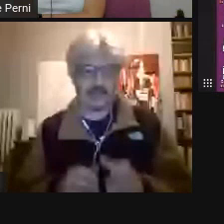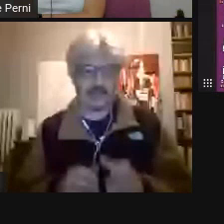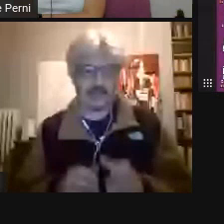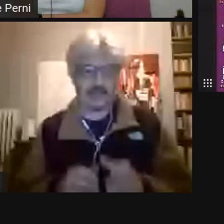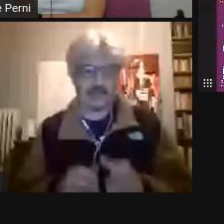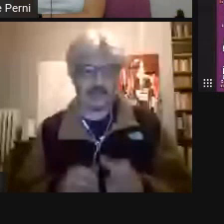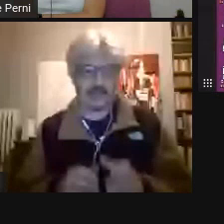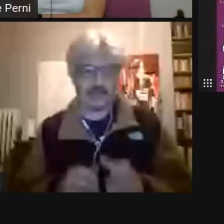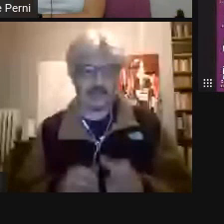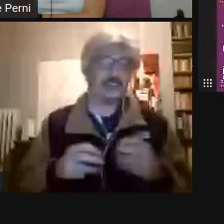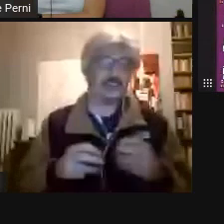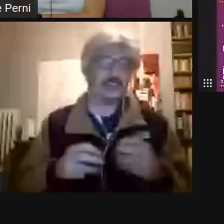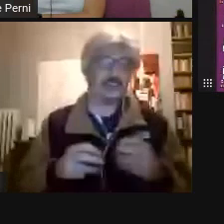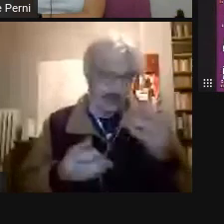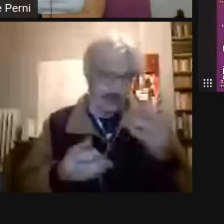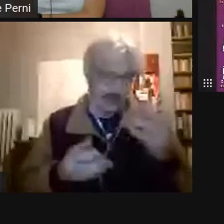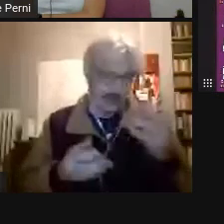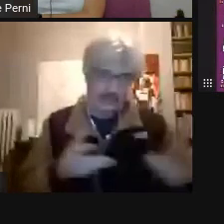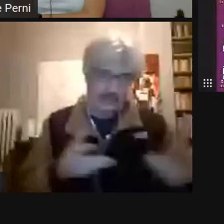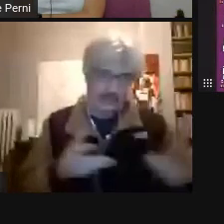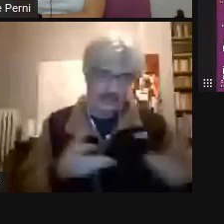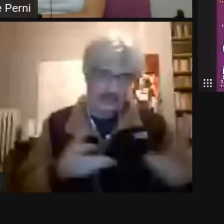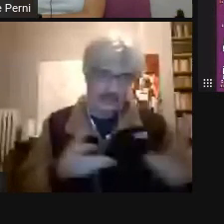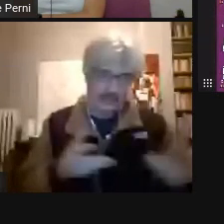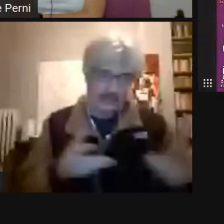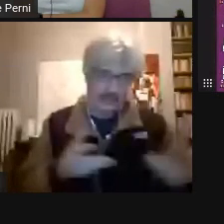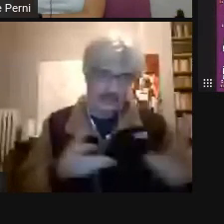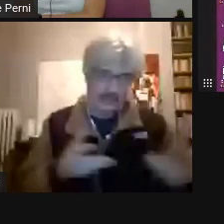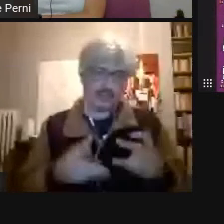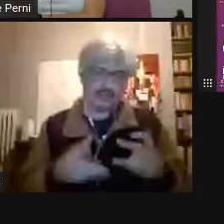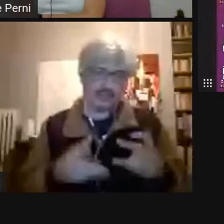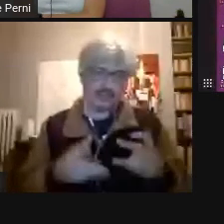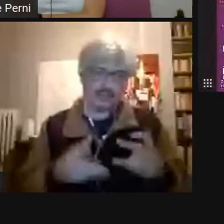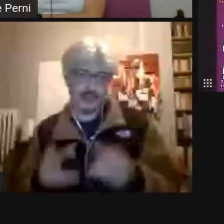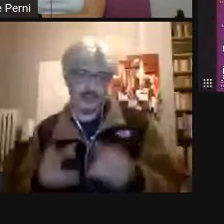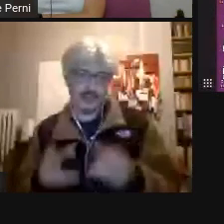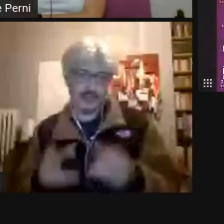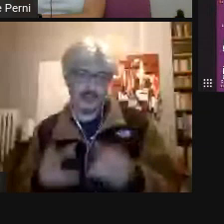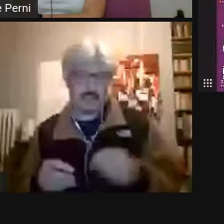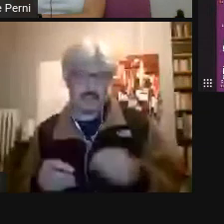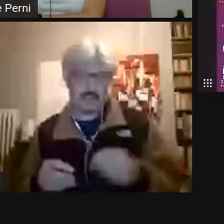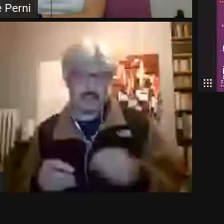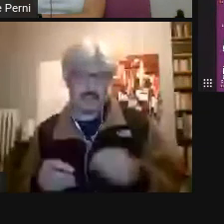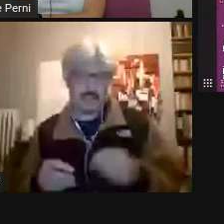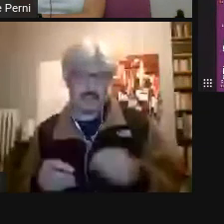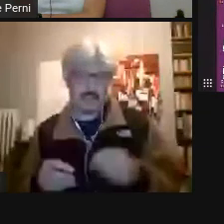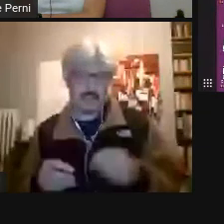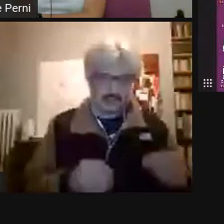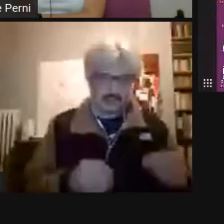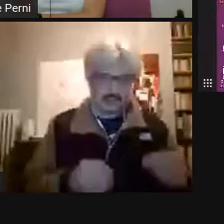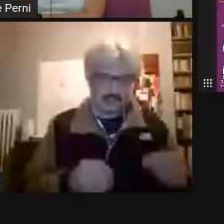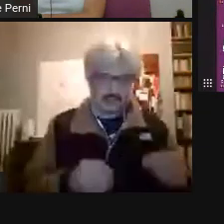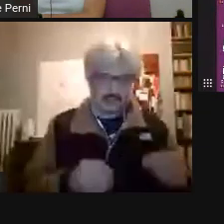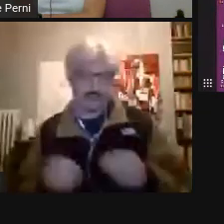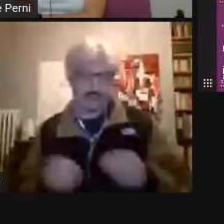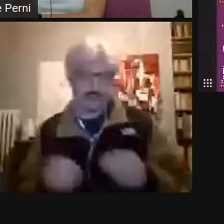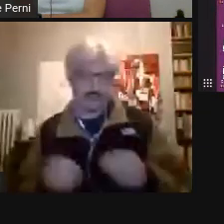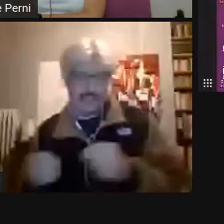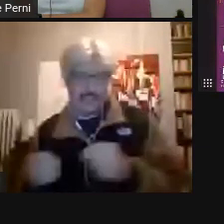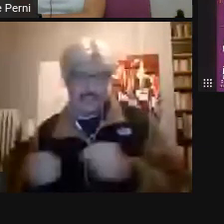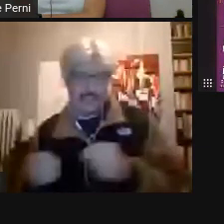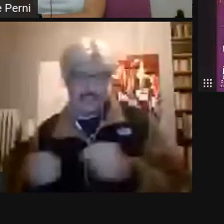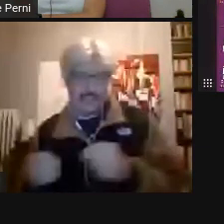certificazioni per cui c'è sempre ma che immagino voi affrontiate quotidianamente se uno viene da te e ti dice di fare un